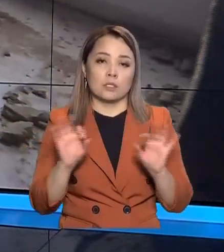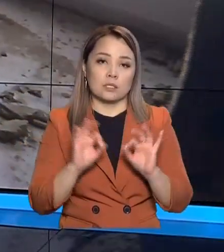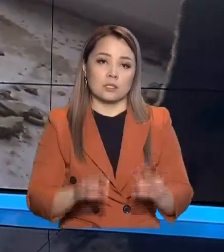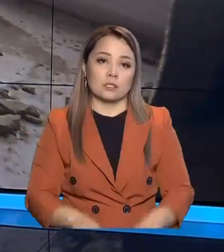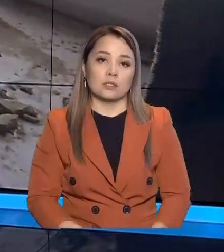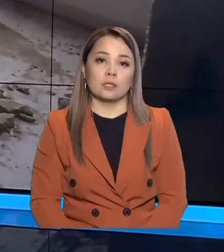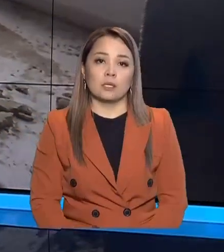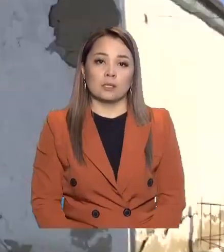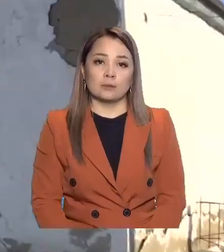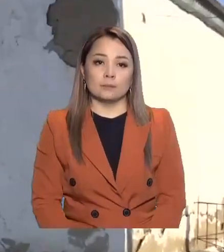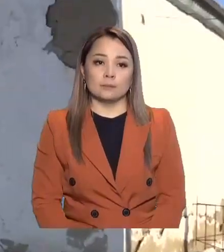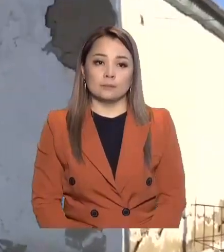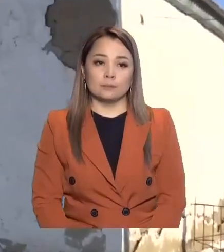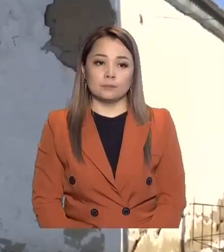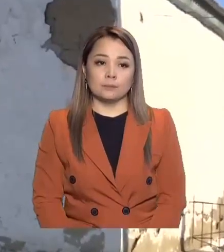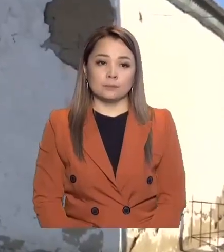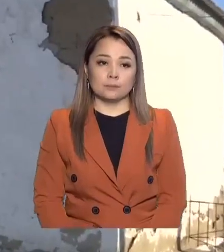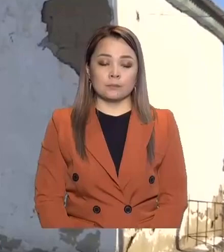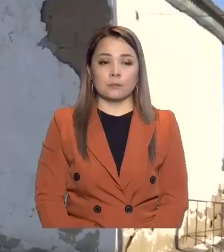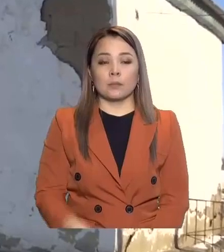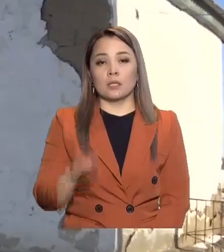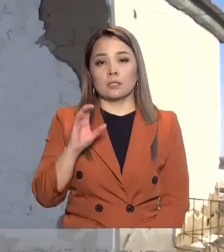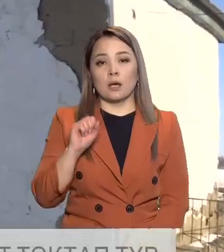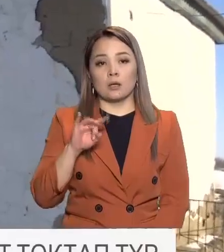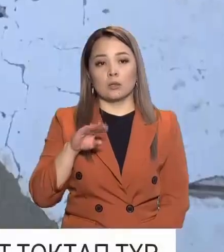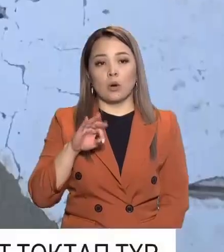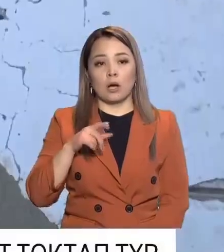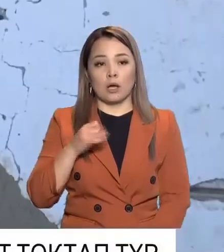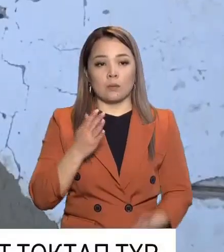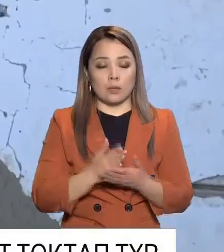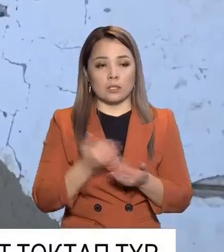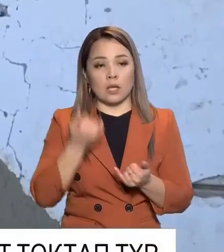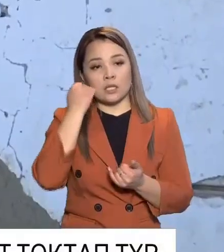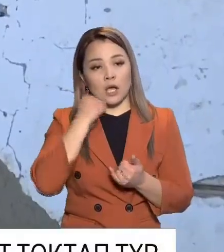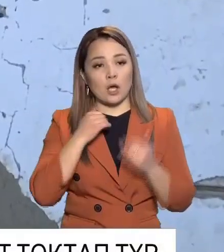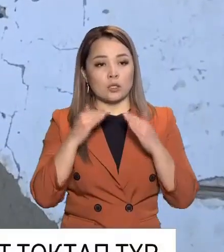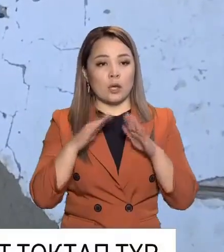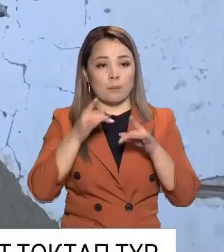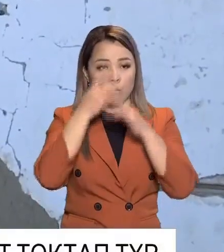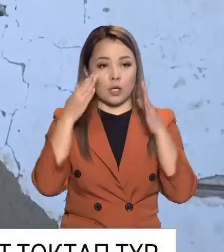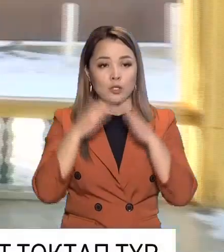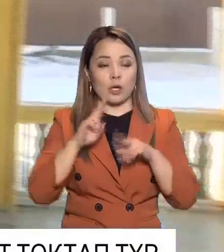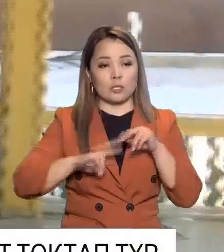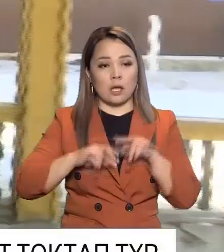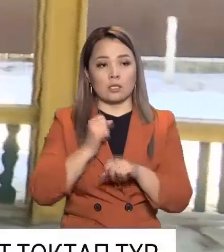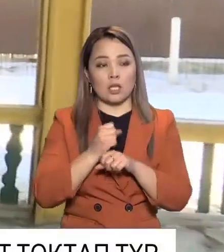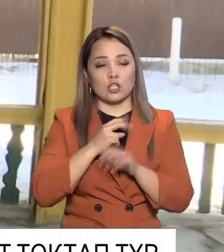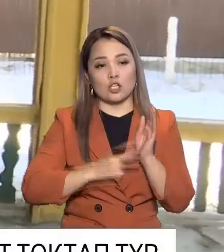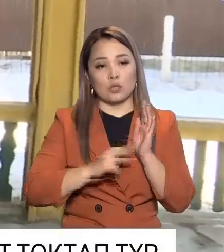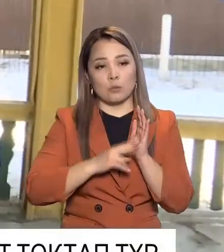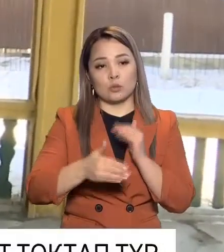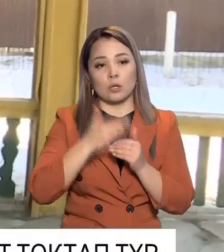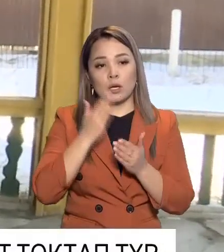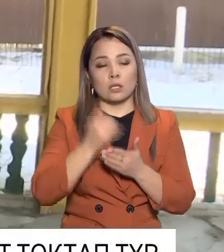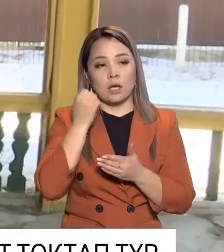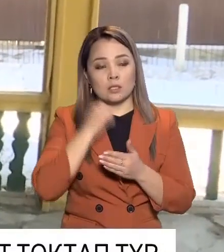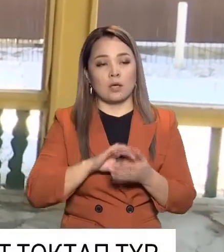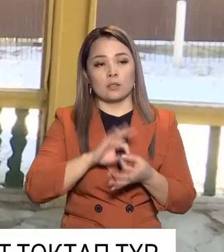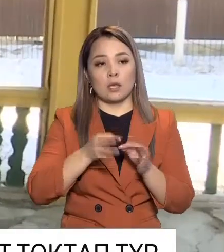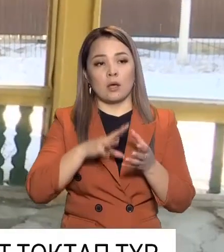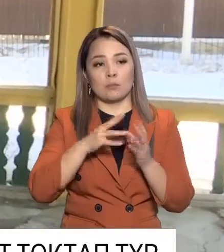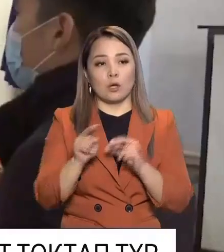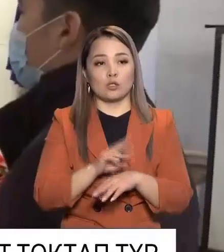баяндасын. Сартоғай ауылындағы мәдениет үйі апатты жағдайда тұр. Салынғанына 70 жылға жуықтаған нысан бір кездері бастан